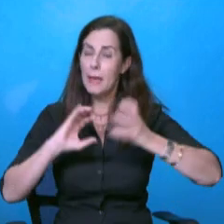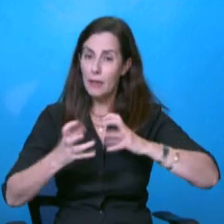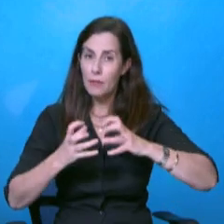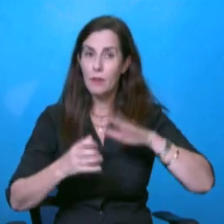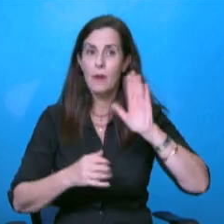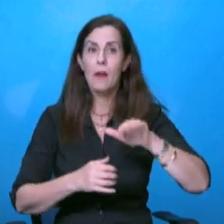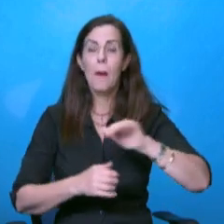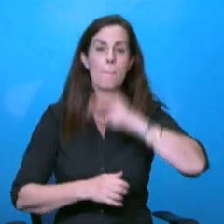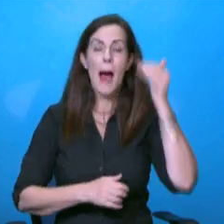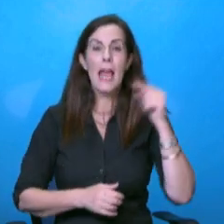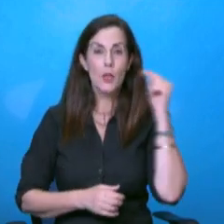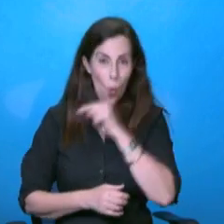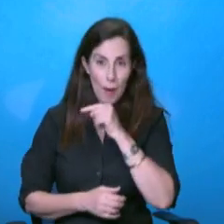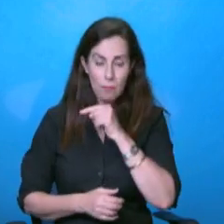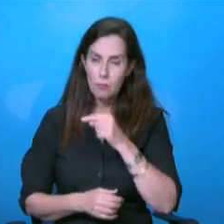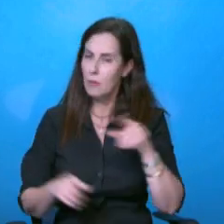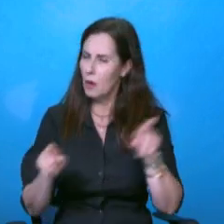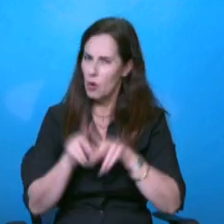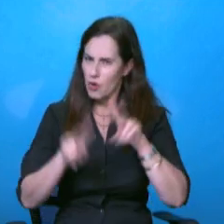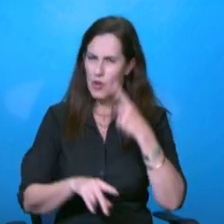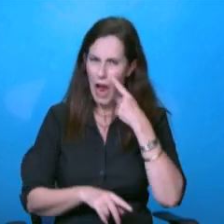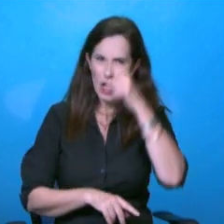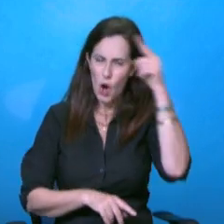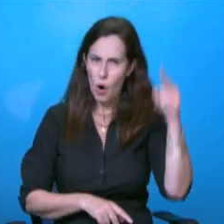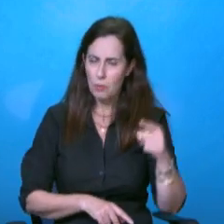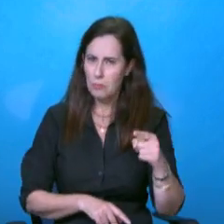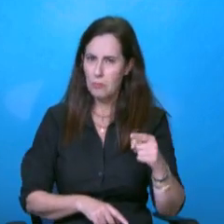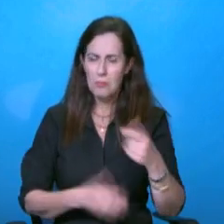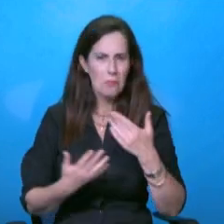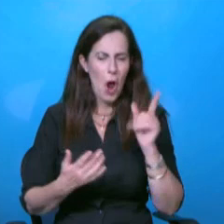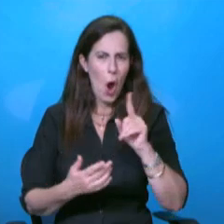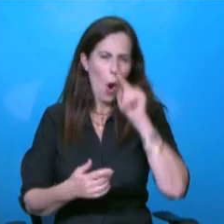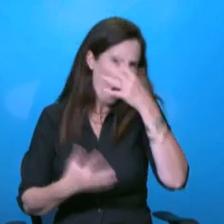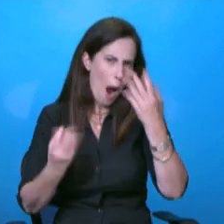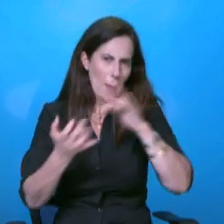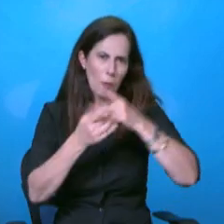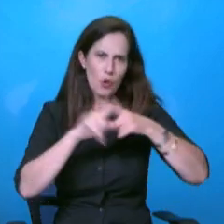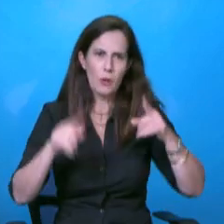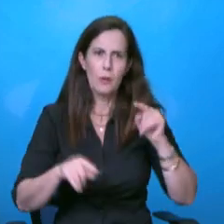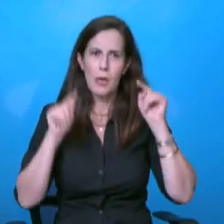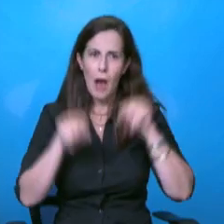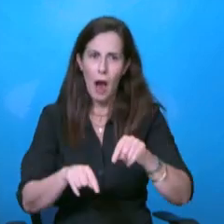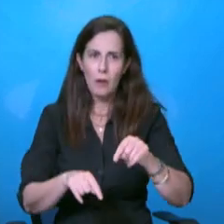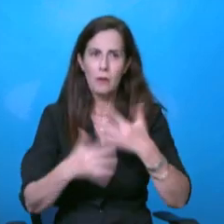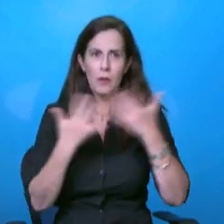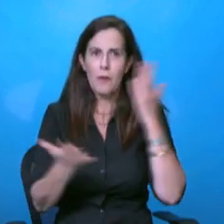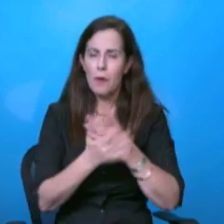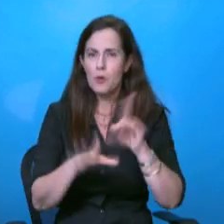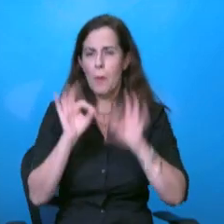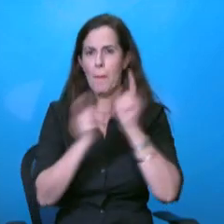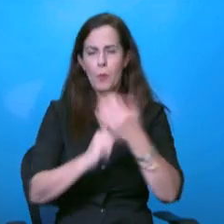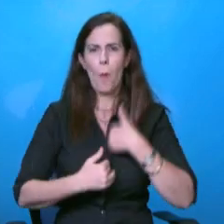אדם ומעלה אדומים, כפי שאפשר לראות, בלא תבנית מסודרת כלשהי. קרה שהגעתי